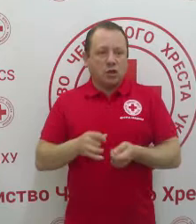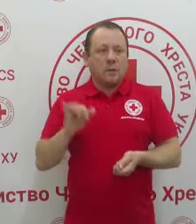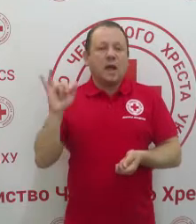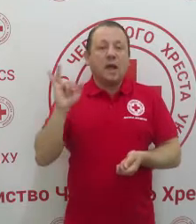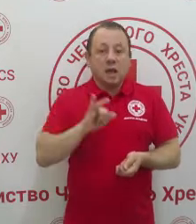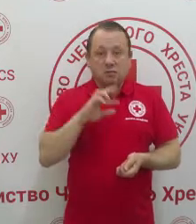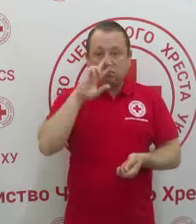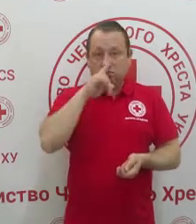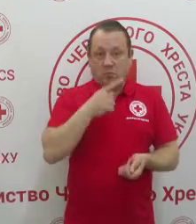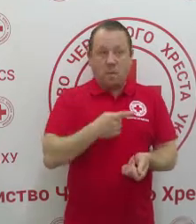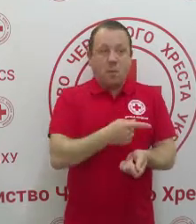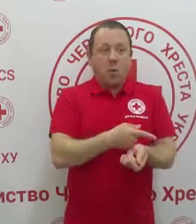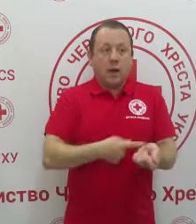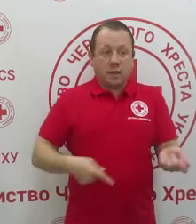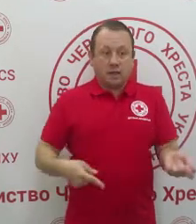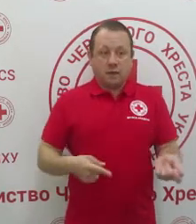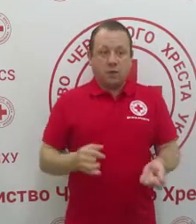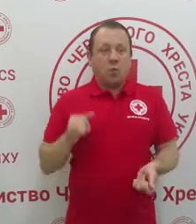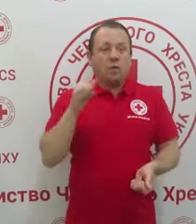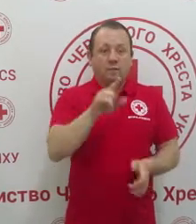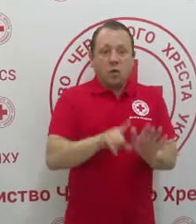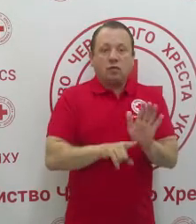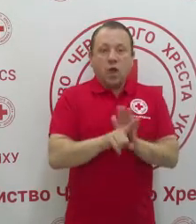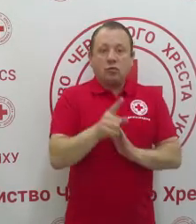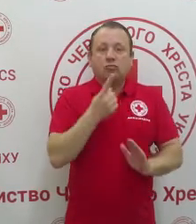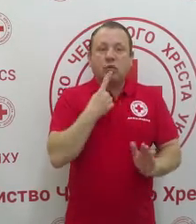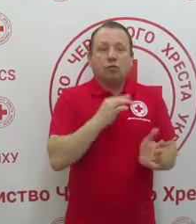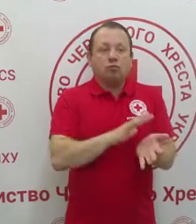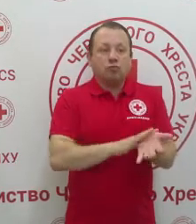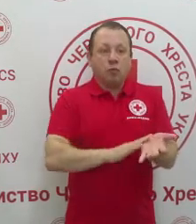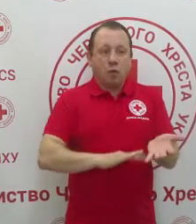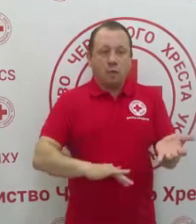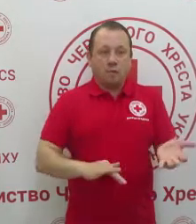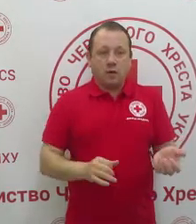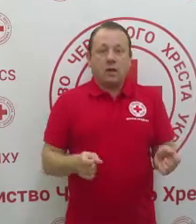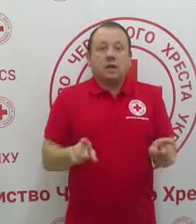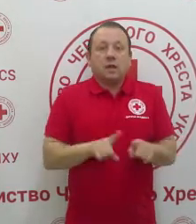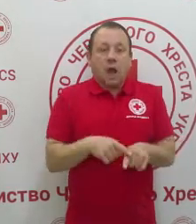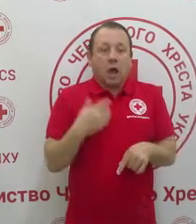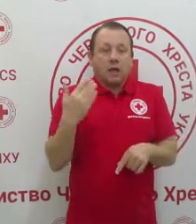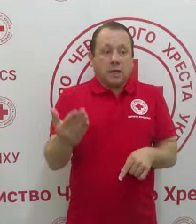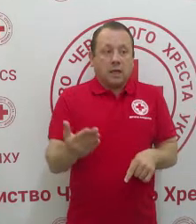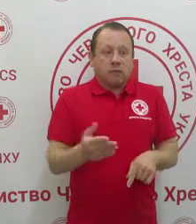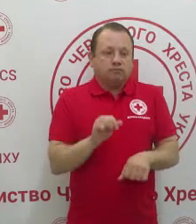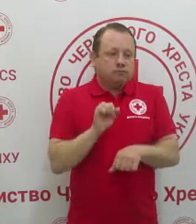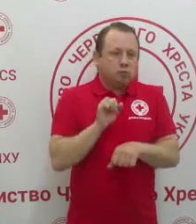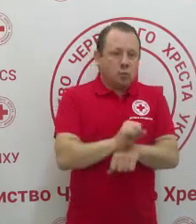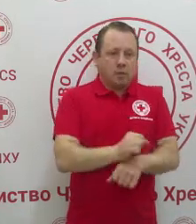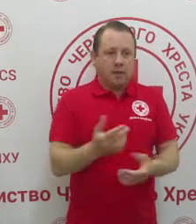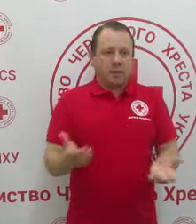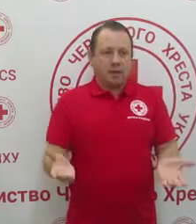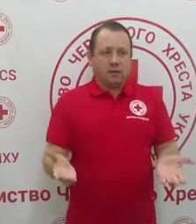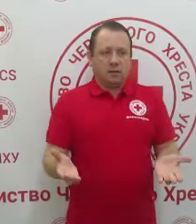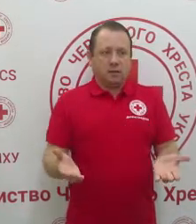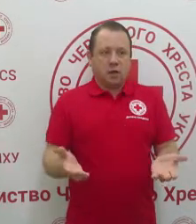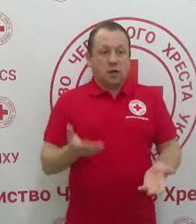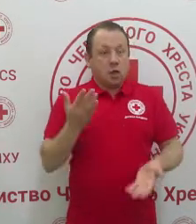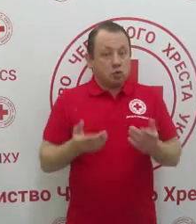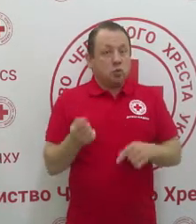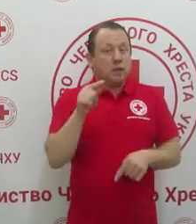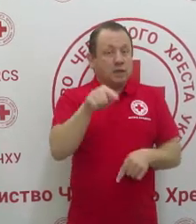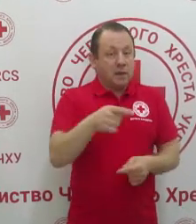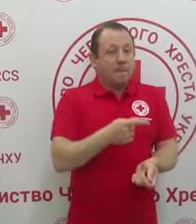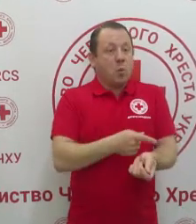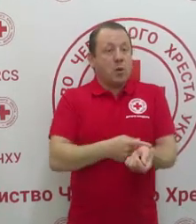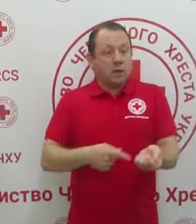Кіріто був необережний і порізався. В нього йде кров. Як її зупинити?